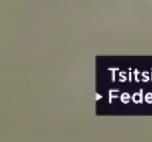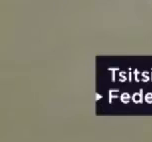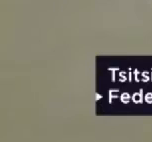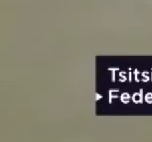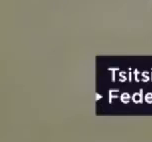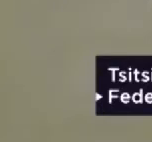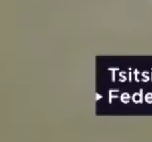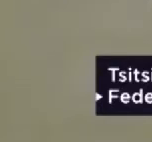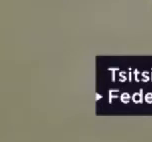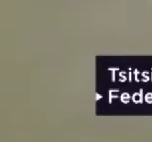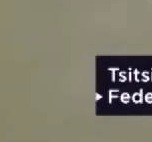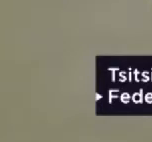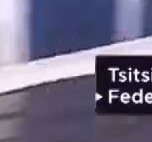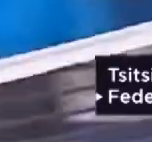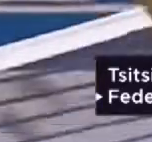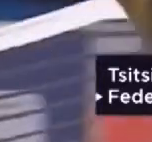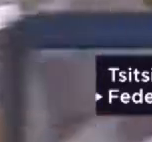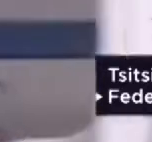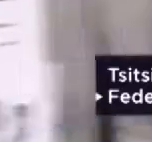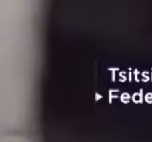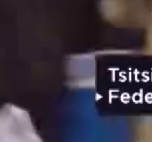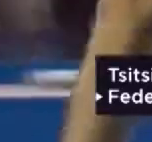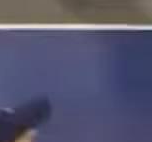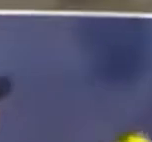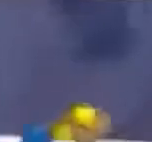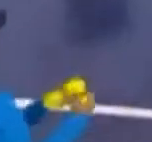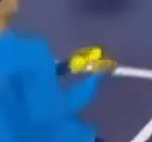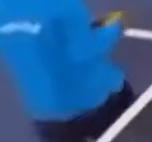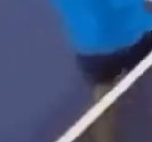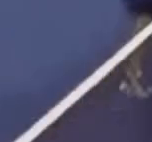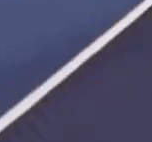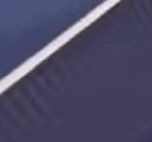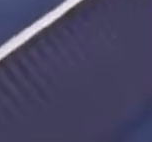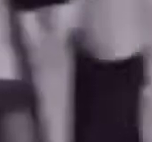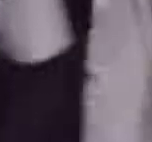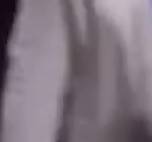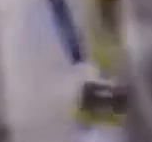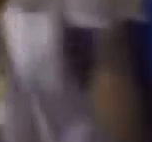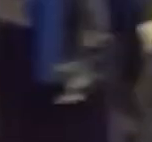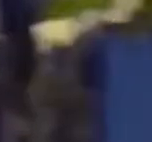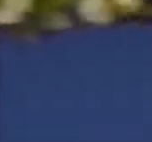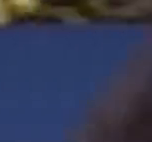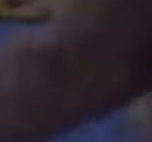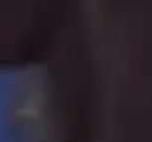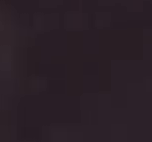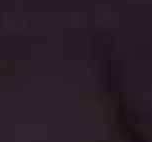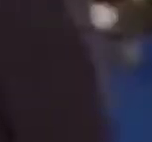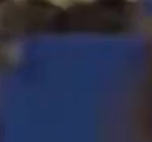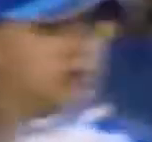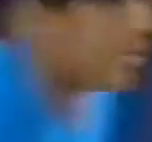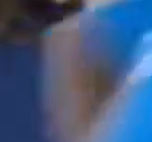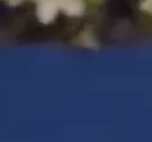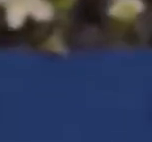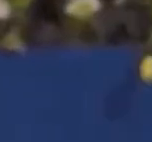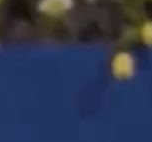בתחרות בדובאי. השוויצרי מדורג שני בכל הזמנים, וחסרות לו עוד 9 זכיות בלבד כדי להגיע לג'ימי קונורס,